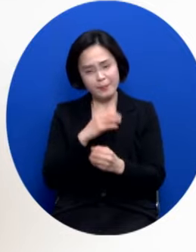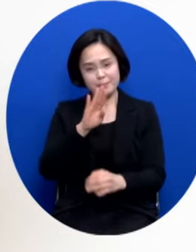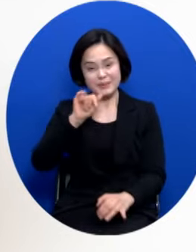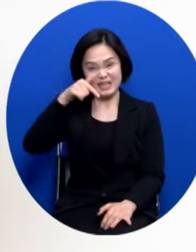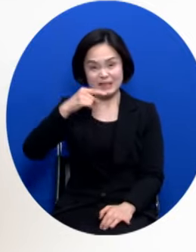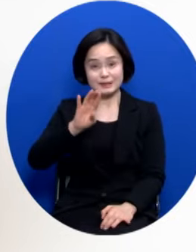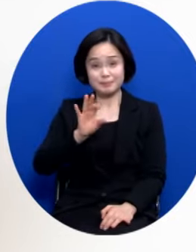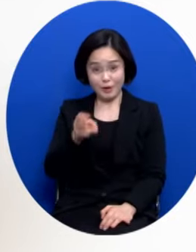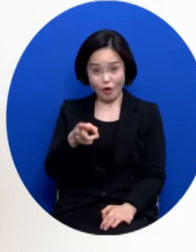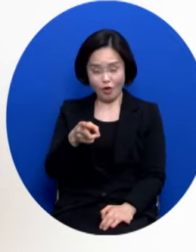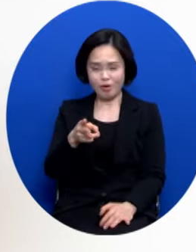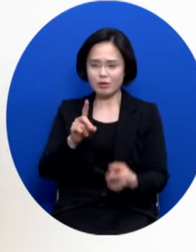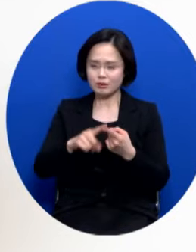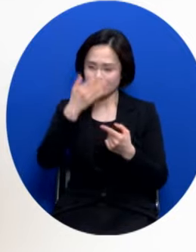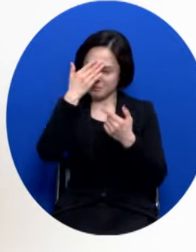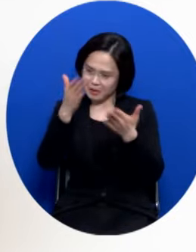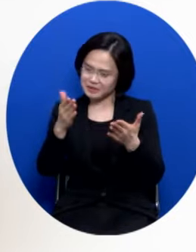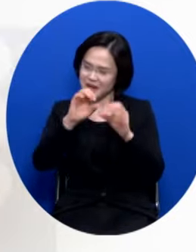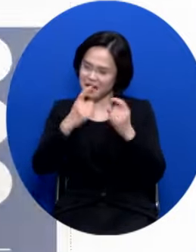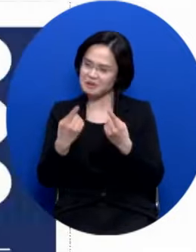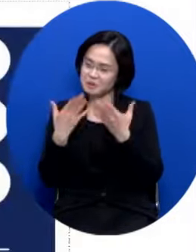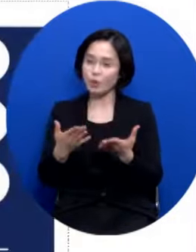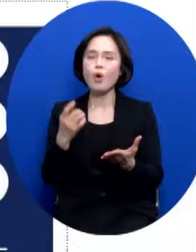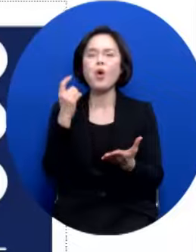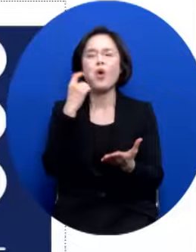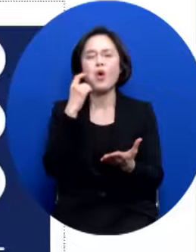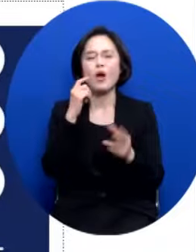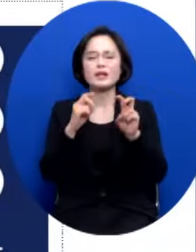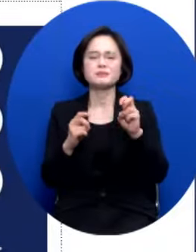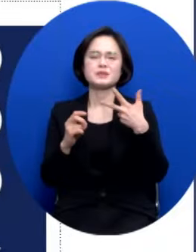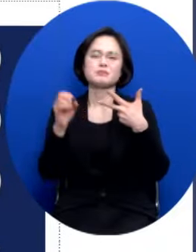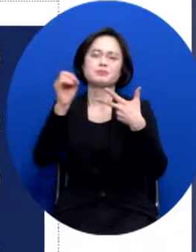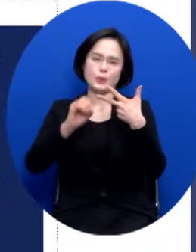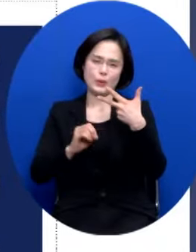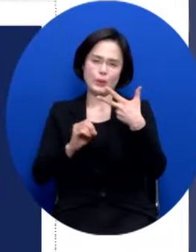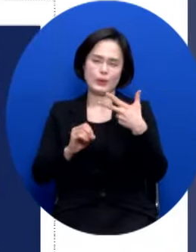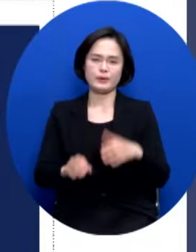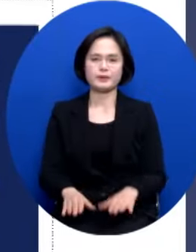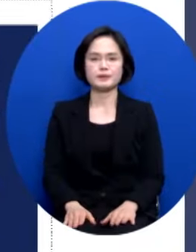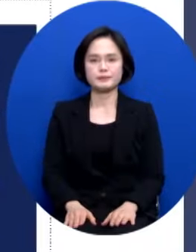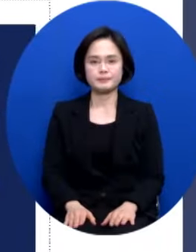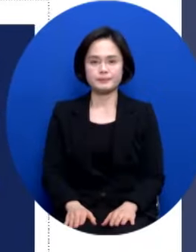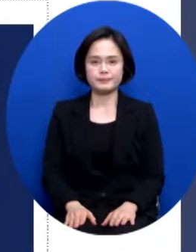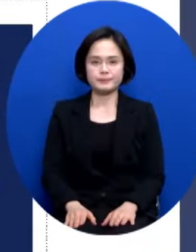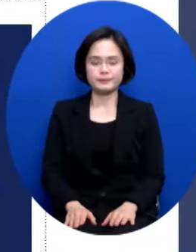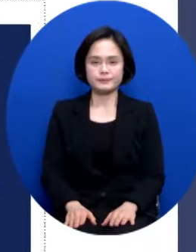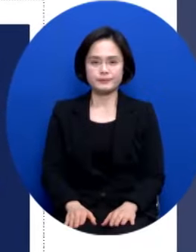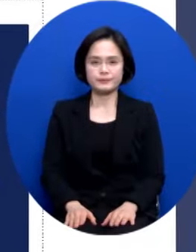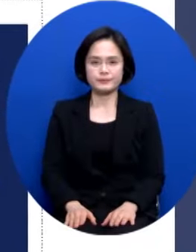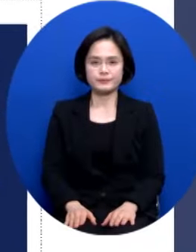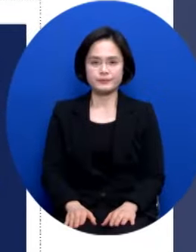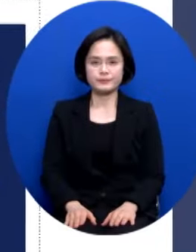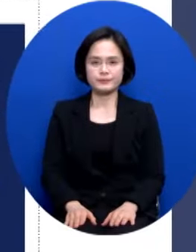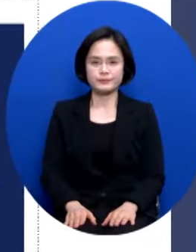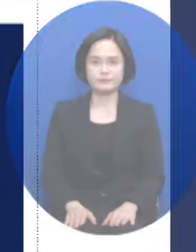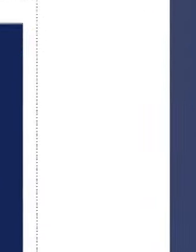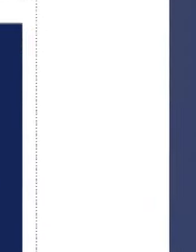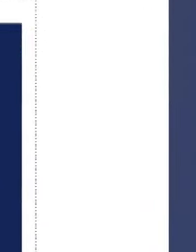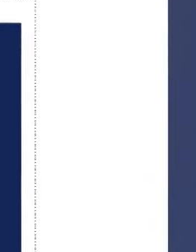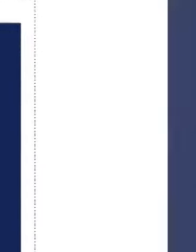이용을 할인 면제하는 내용이 27%로 뒤를 이었습니다. 지금까지 소셜브리핑 크리스천을